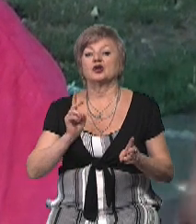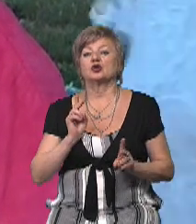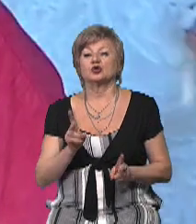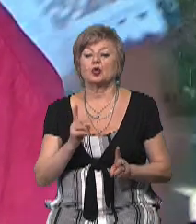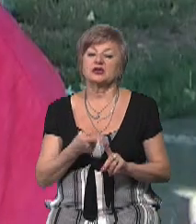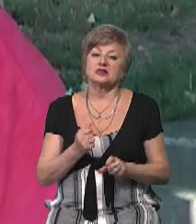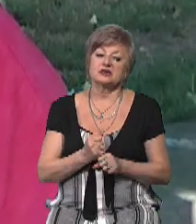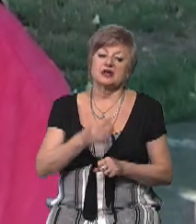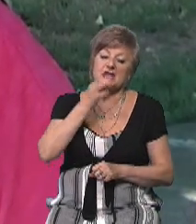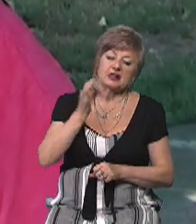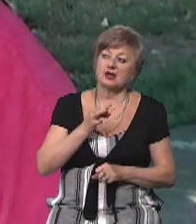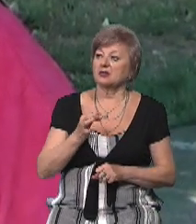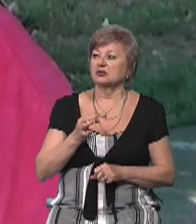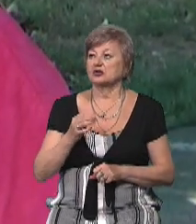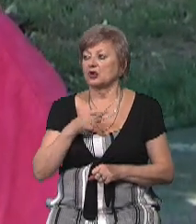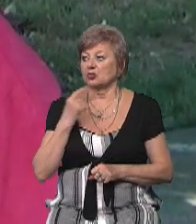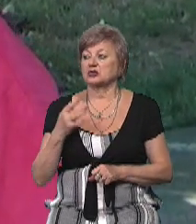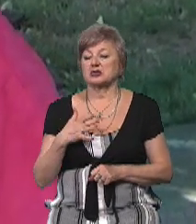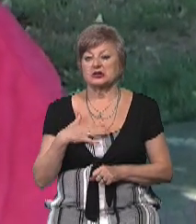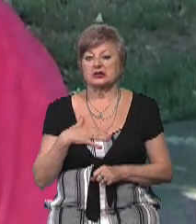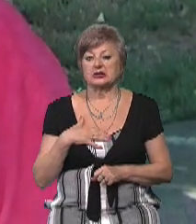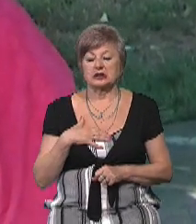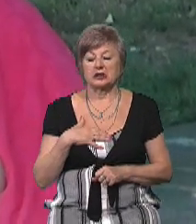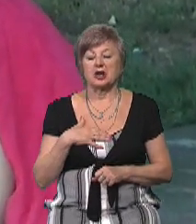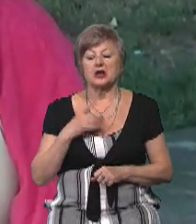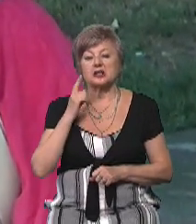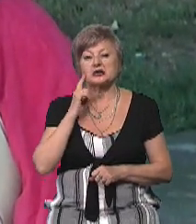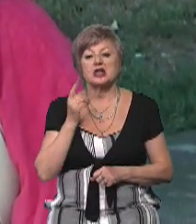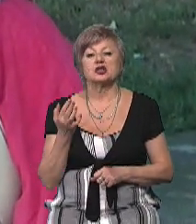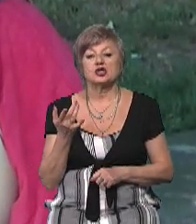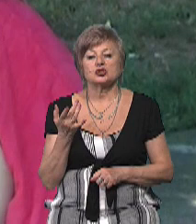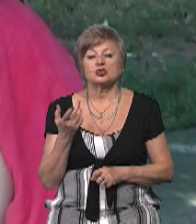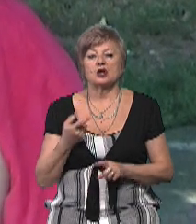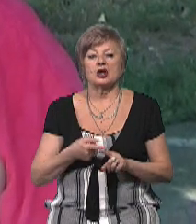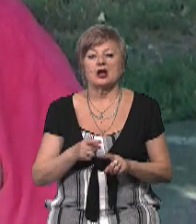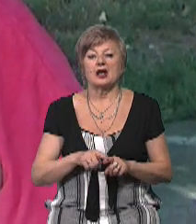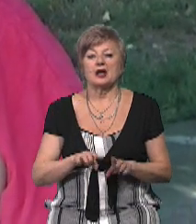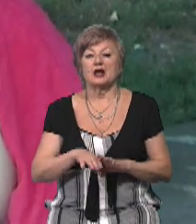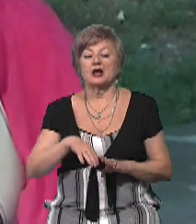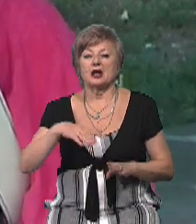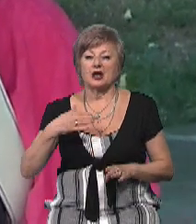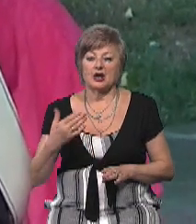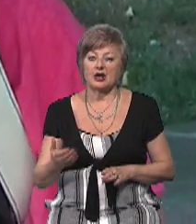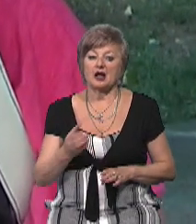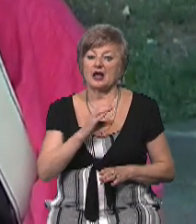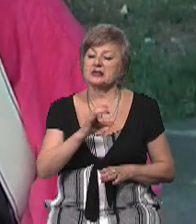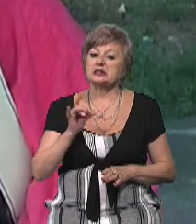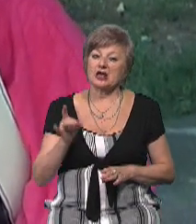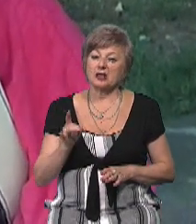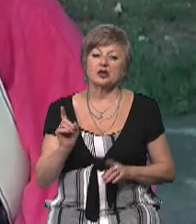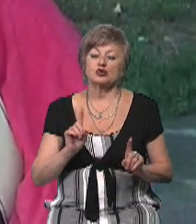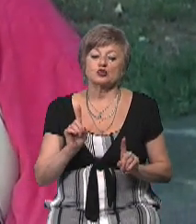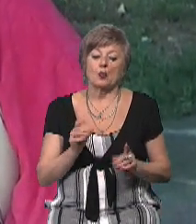зробила? Я так, наскільки я знаю. Наскільки мені відомо, це було зроблено з боку війська СРСР для того, щоб